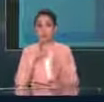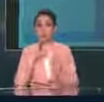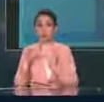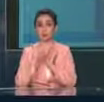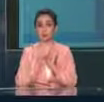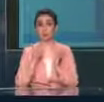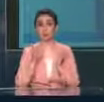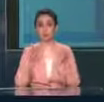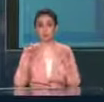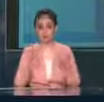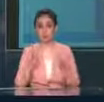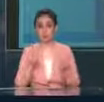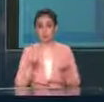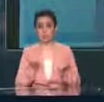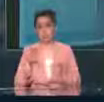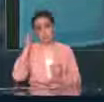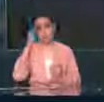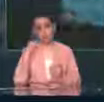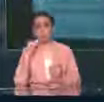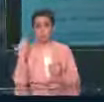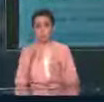папе праздничный пирог